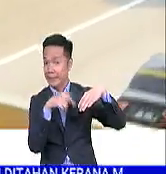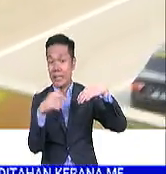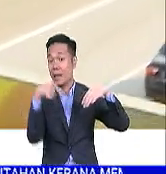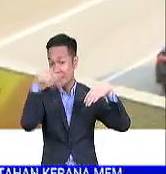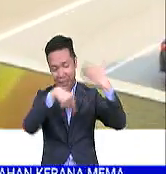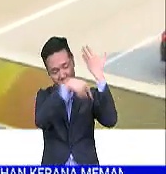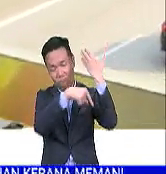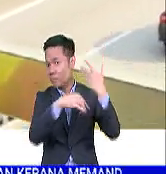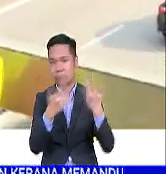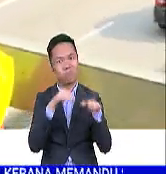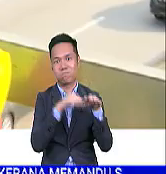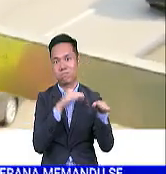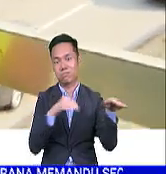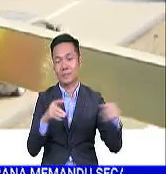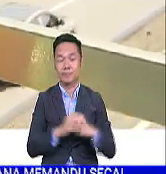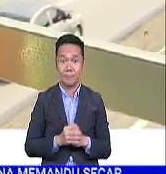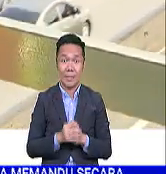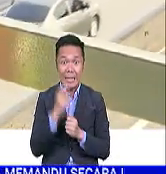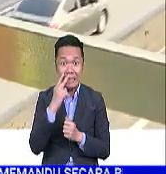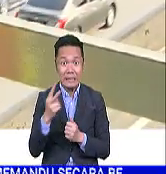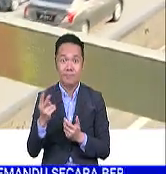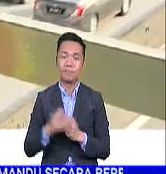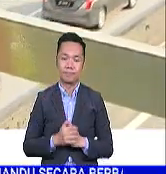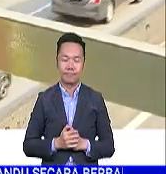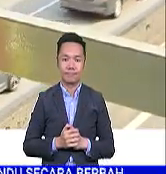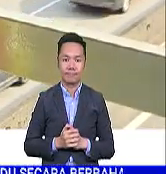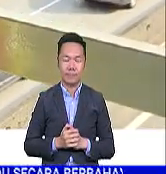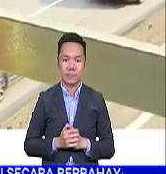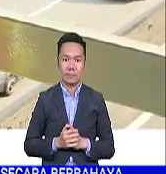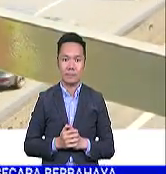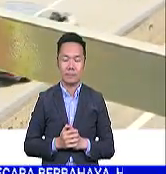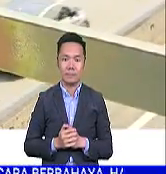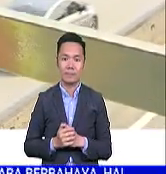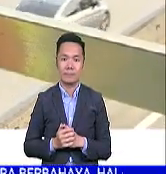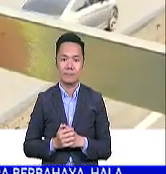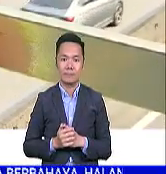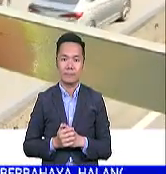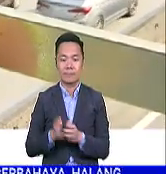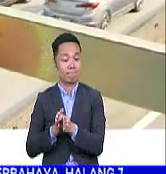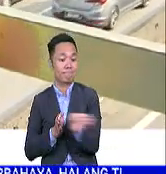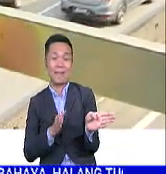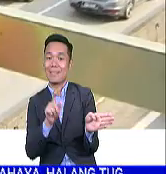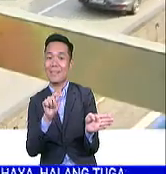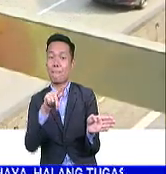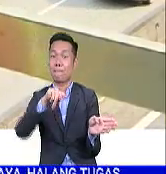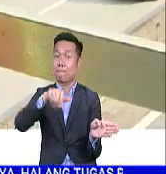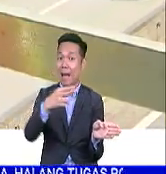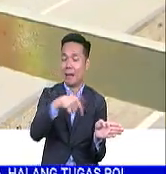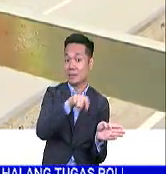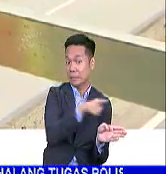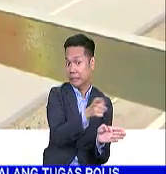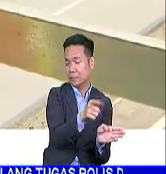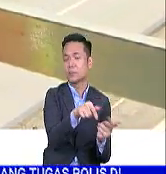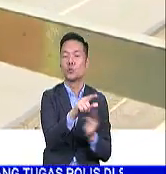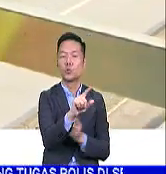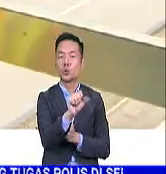selatan. Dan kesesakan juga turut berlaku di sebelum persimpangan Tapah ke Sungkai.